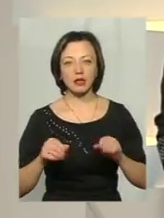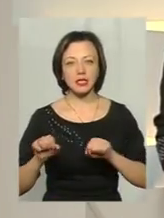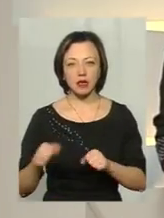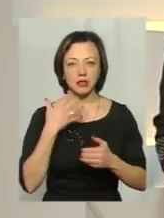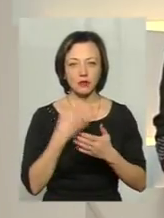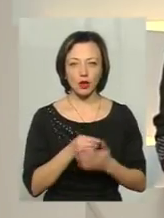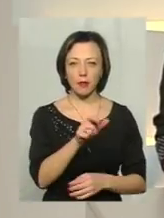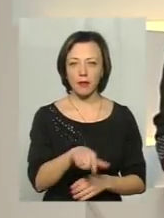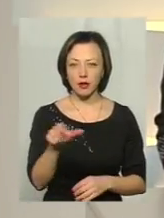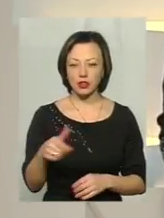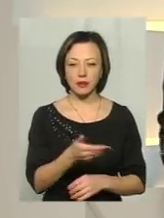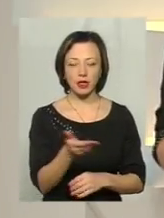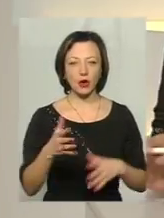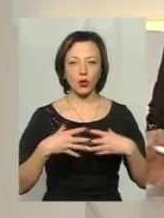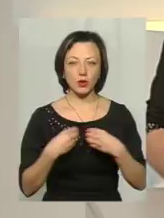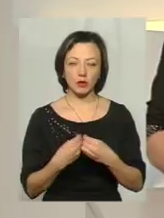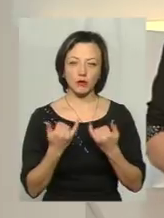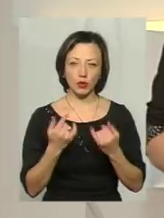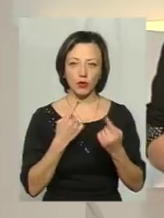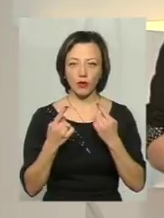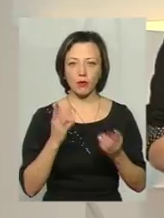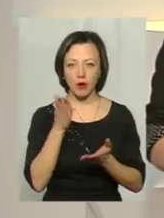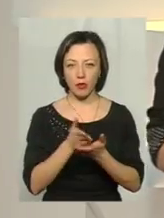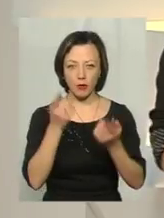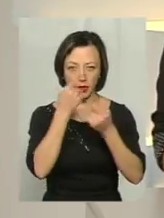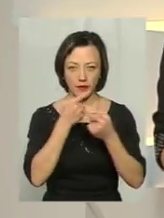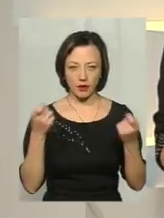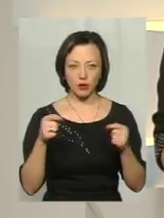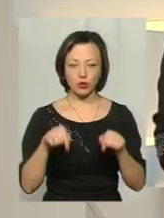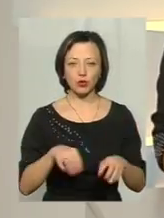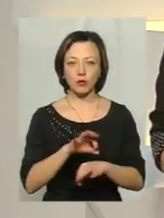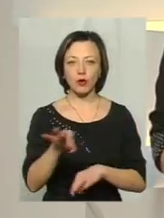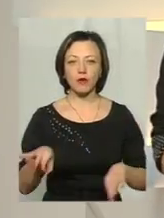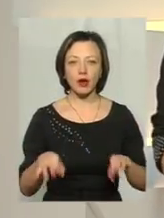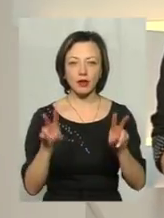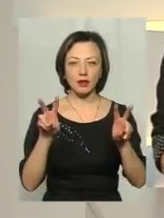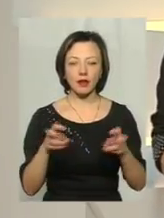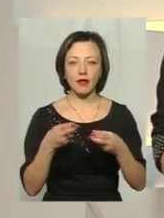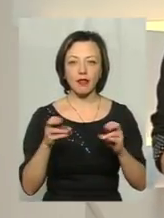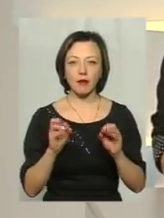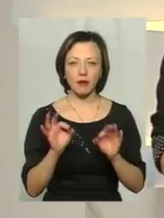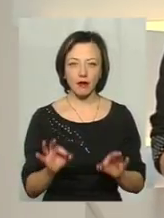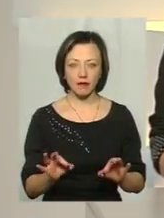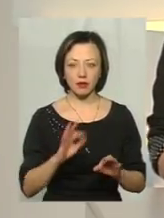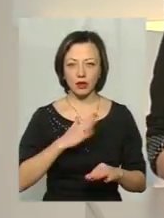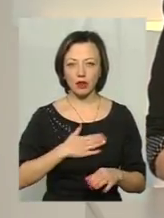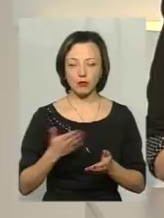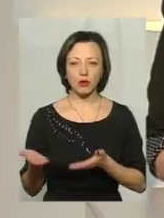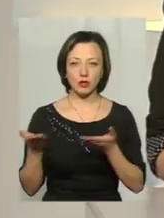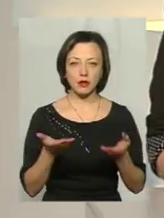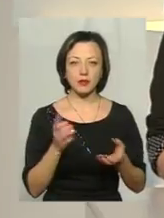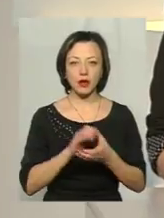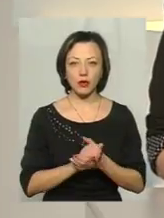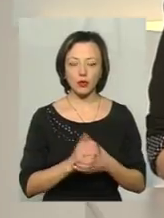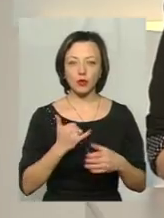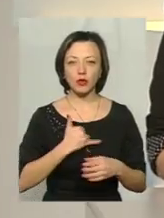мешканцям і їх родинам? Про це говоримо сьогодні у прямому ефірі. Тут у проєкті «Де правда» з нашими гостями. Знайомтесь. У нашій